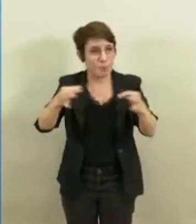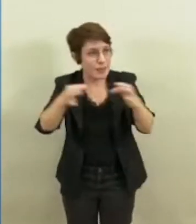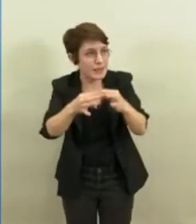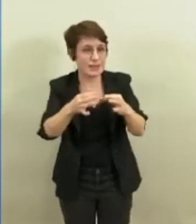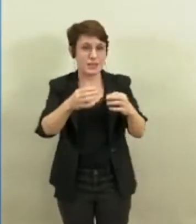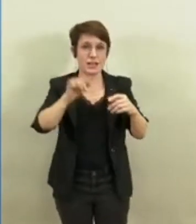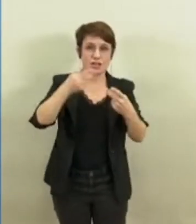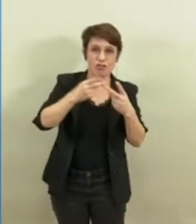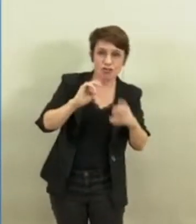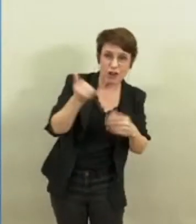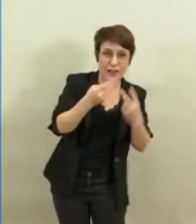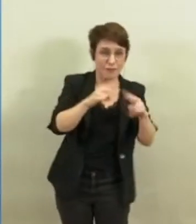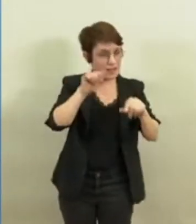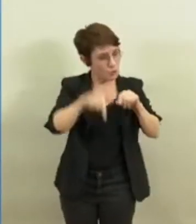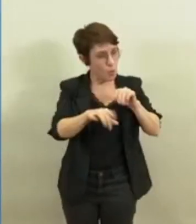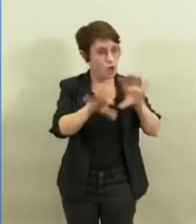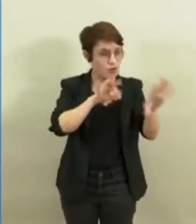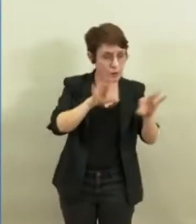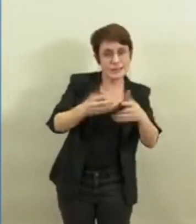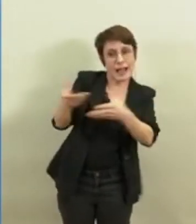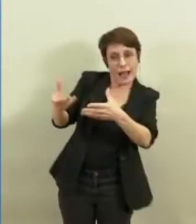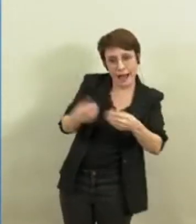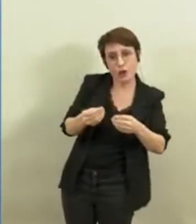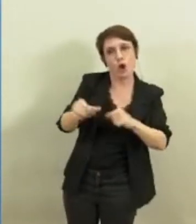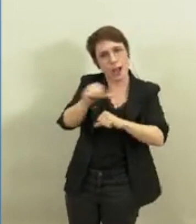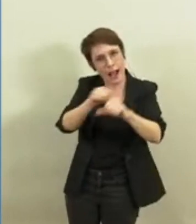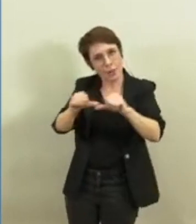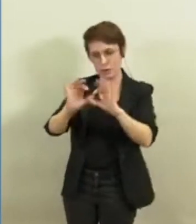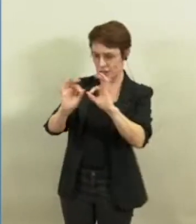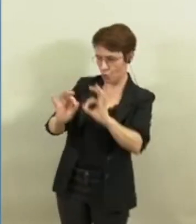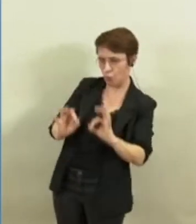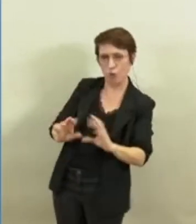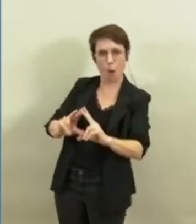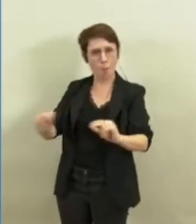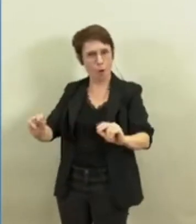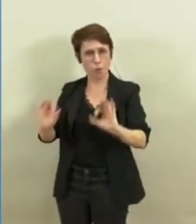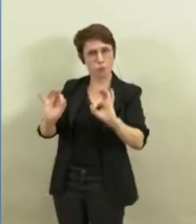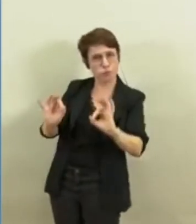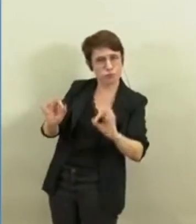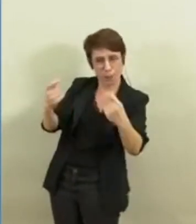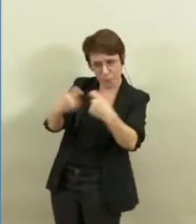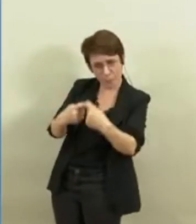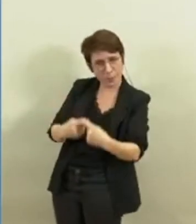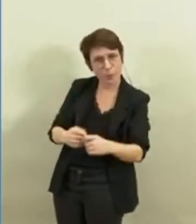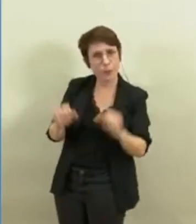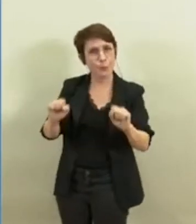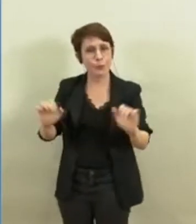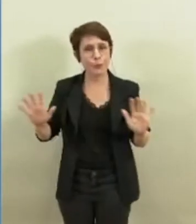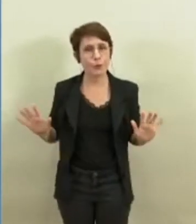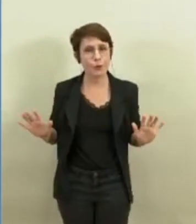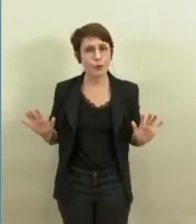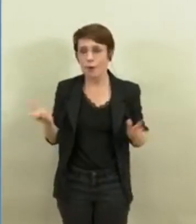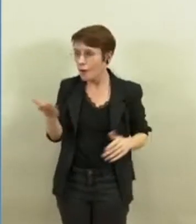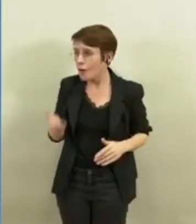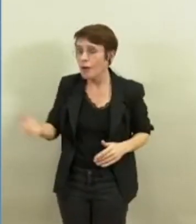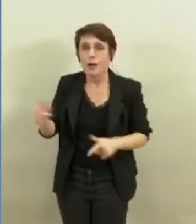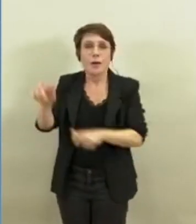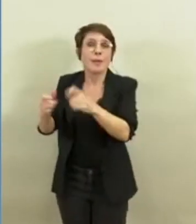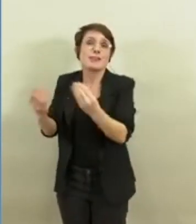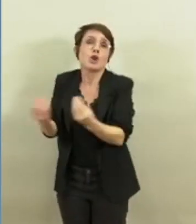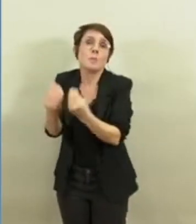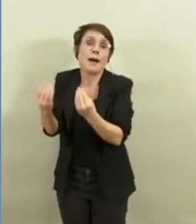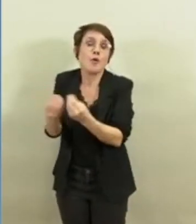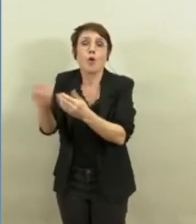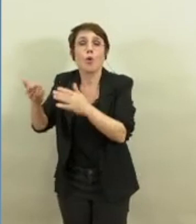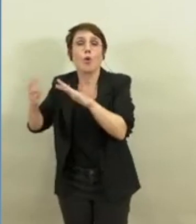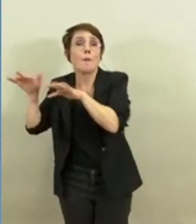ce soit dans des conditions de dignité acceptables. C'est une évidence. Et puis, si ces malheureux, ces migrants